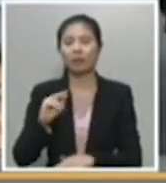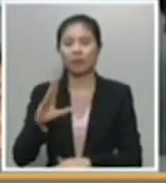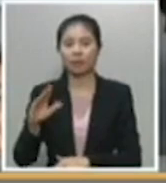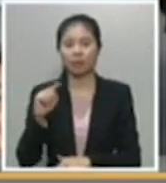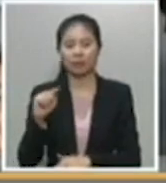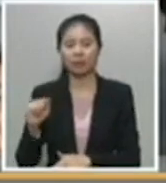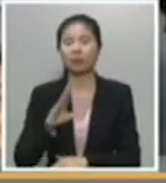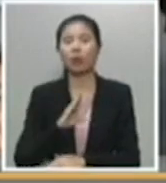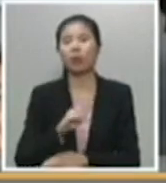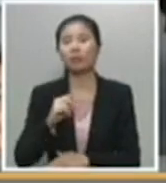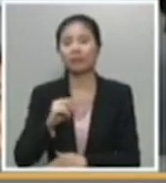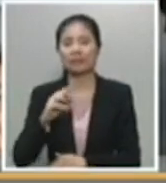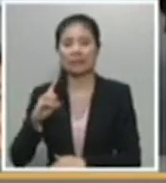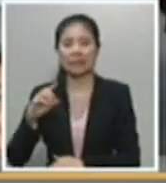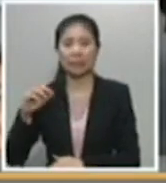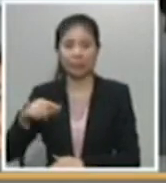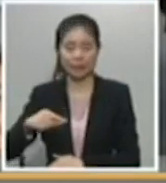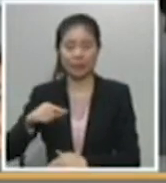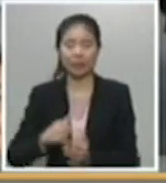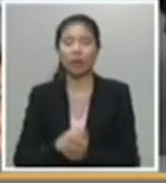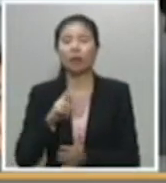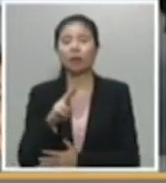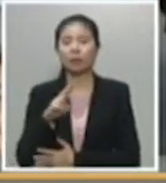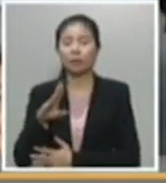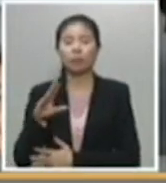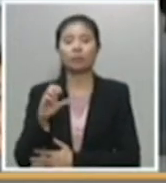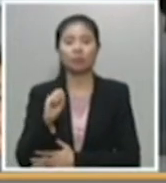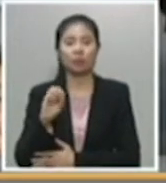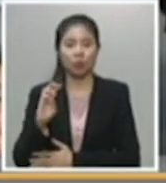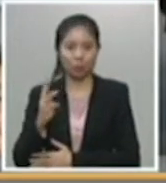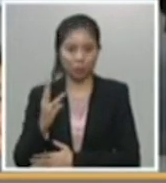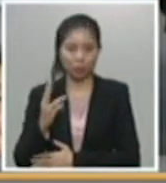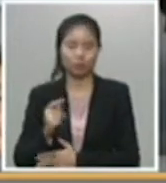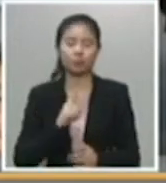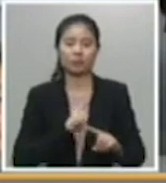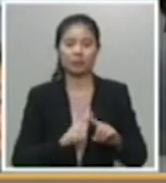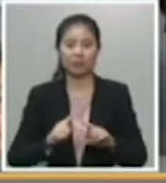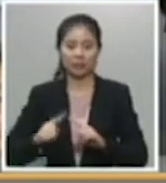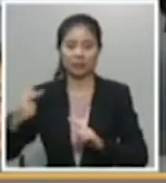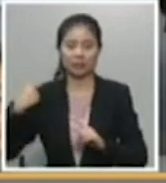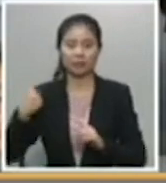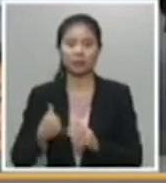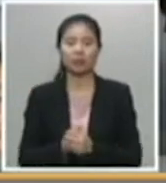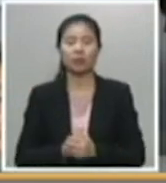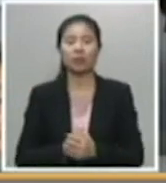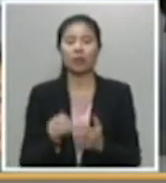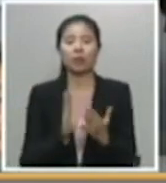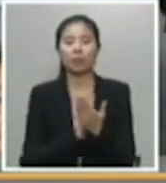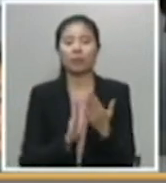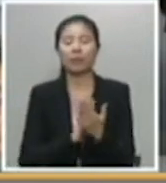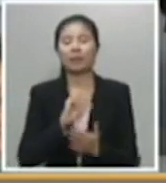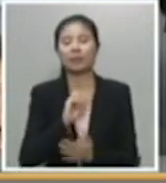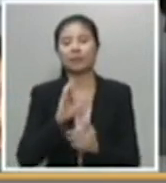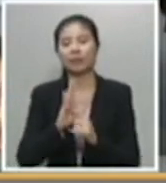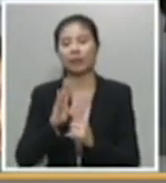GDP ประเทศที่อยู่ในระบบสวัสดิการครบถ้วนเลยนะครับในทุกประเภทอย่างในประเทศในสแกนดิเนเวียเนี่ยก็จะ